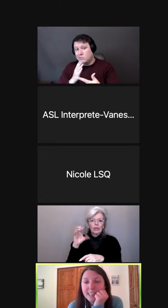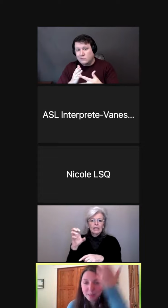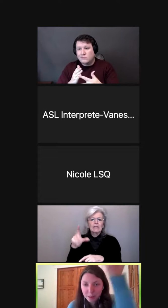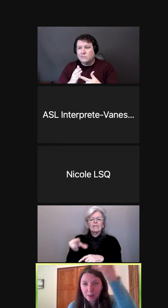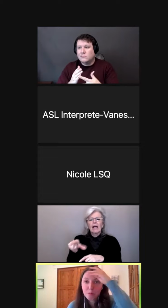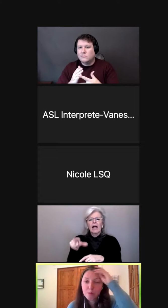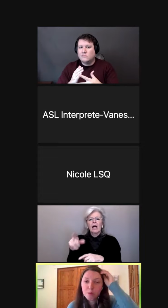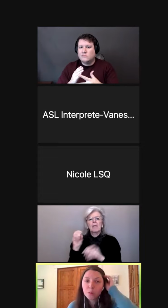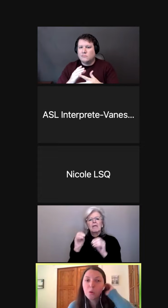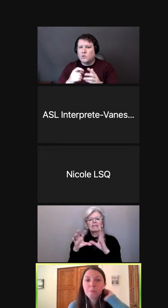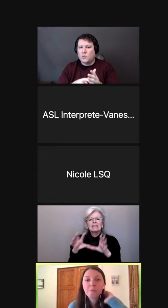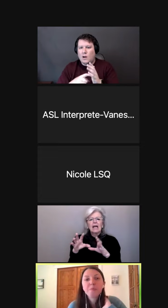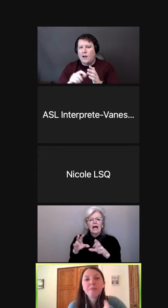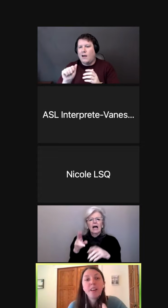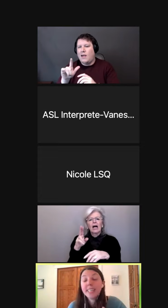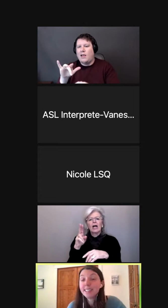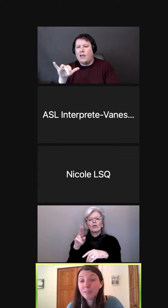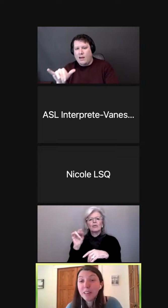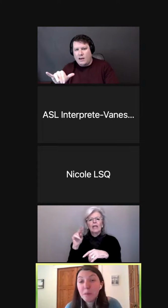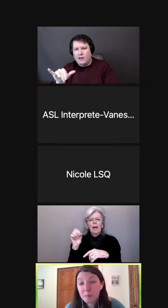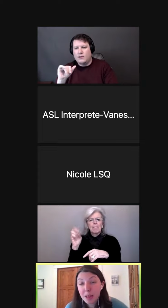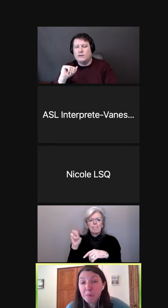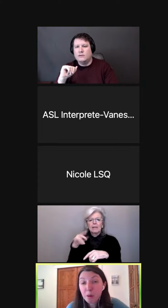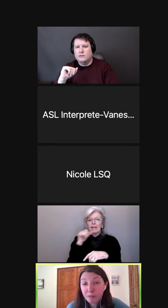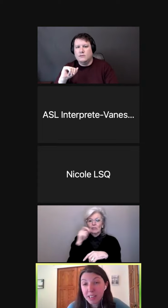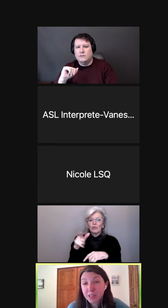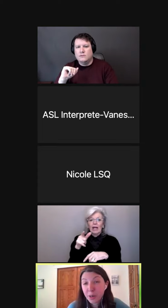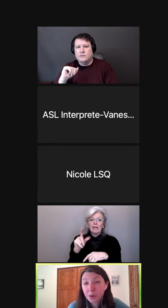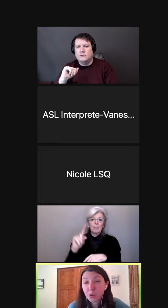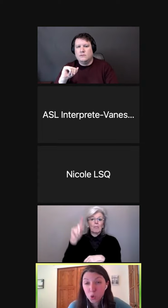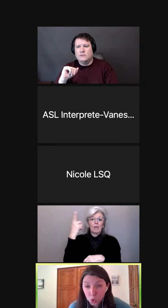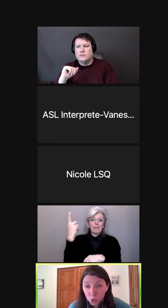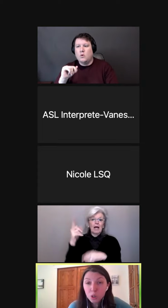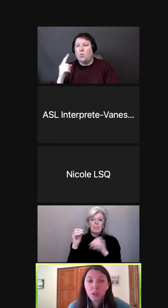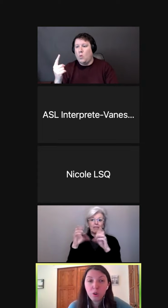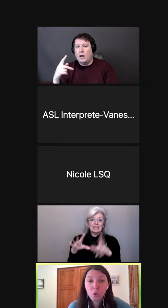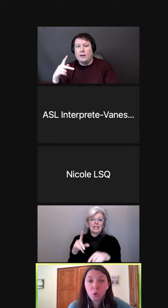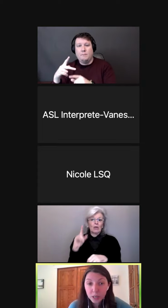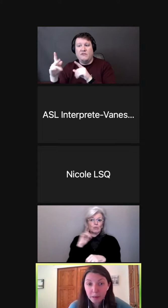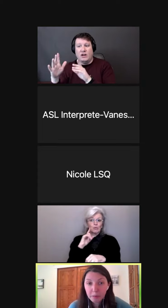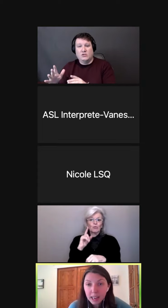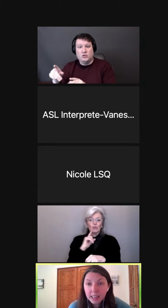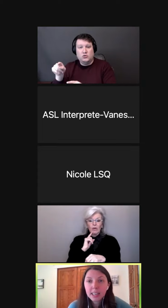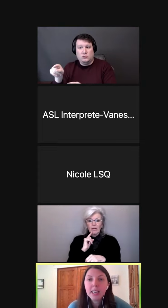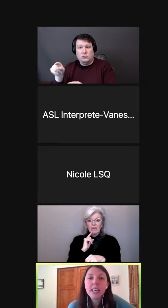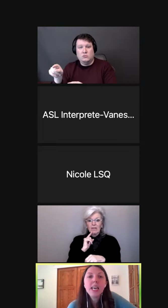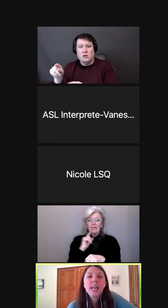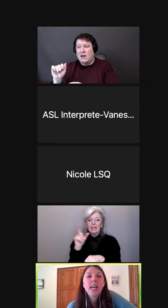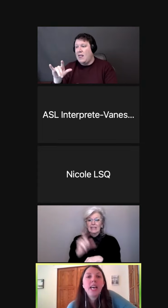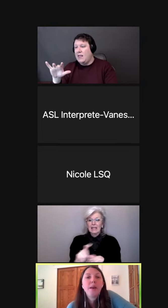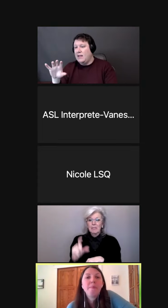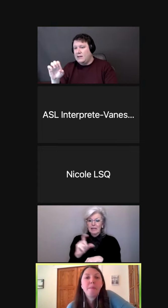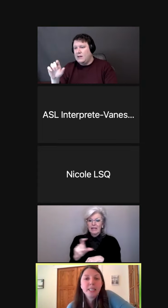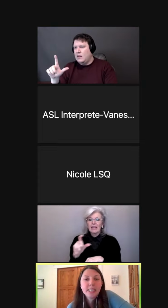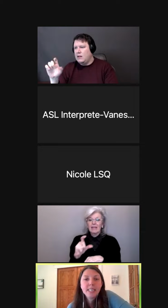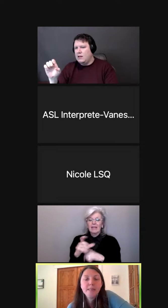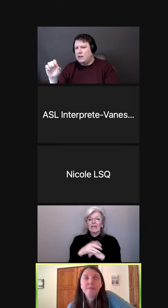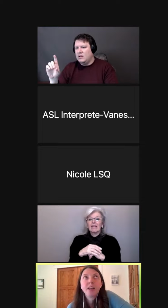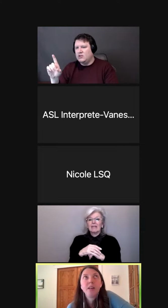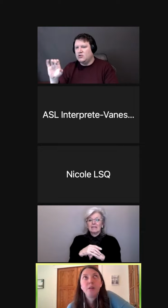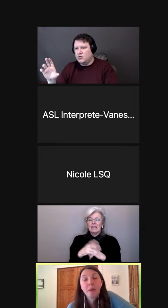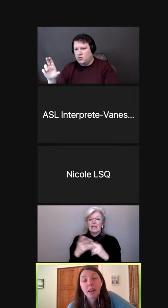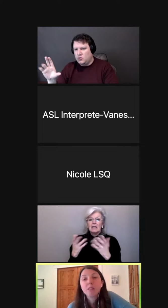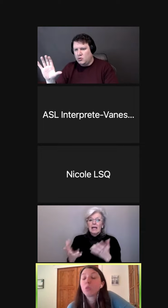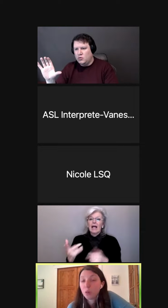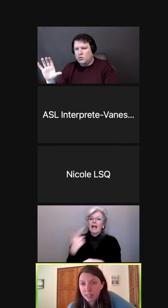vous parlais un peu plus tôt, qui est en fait la première professeure sourde au Québec, puis elle m'a dit